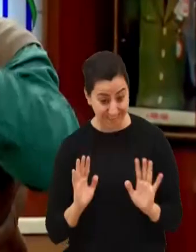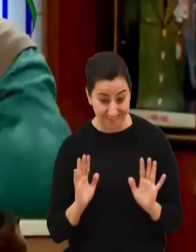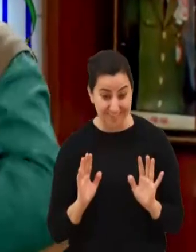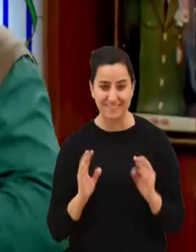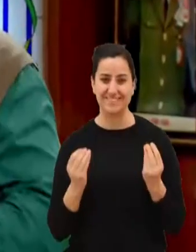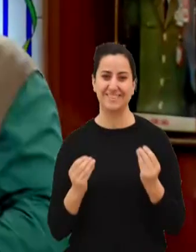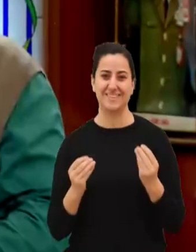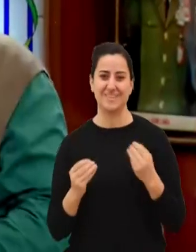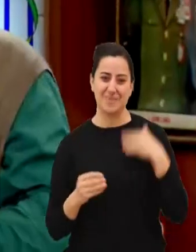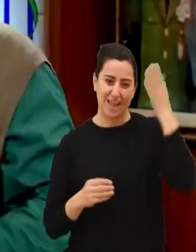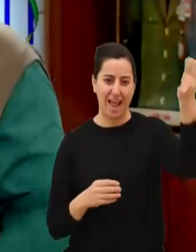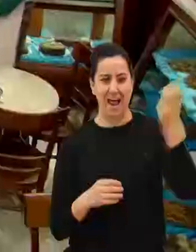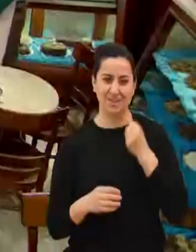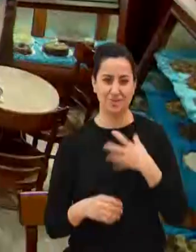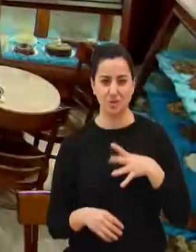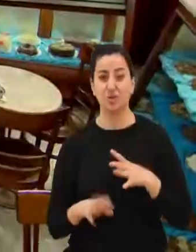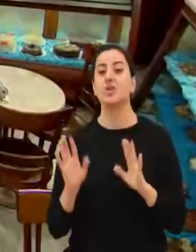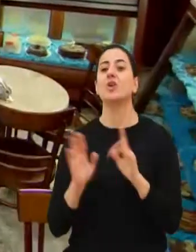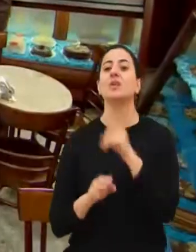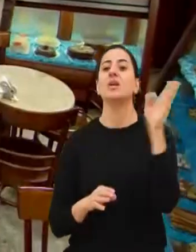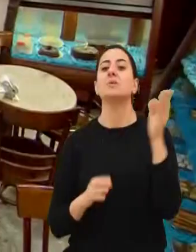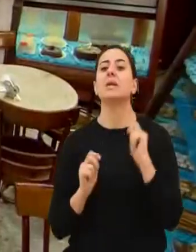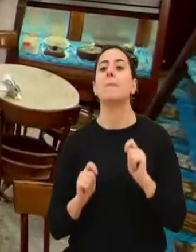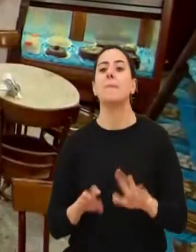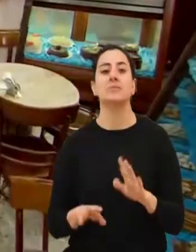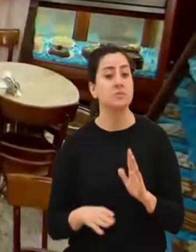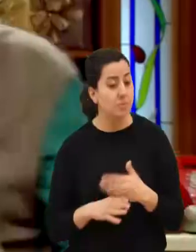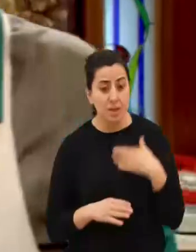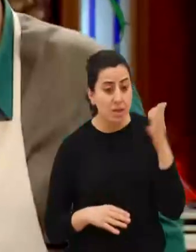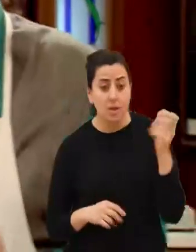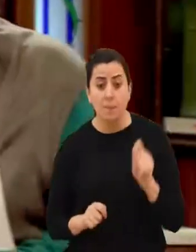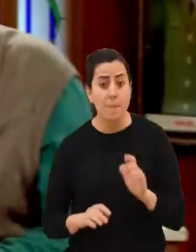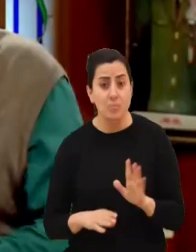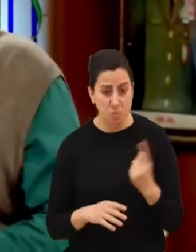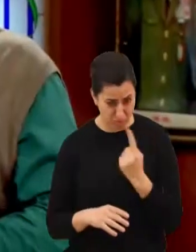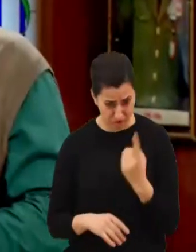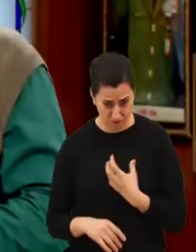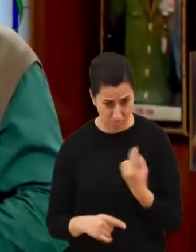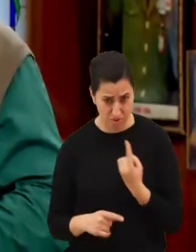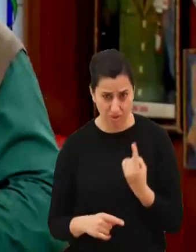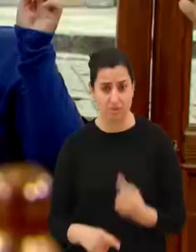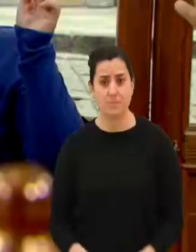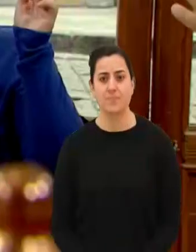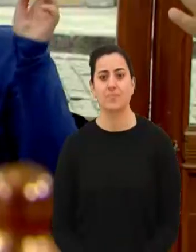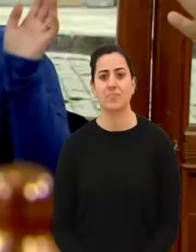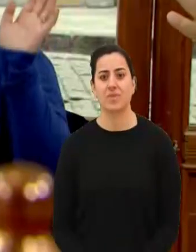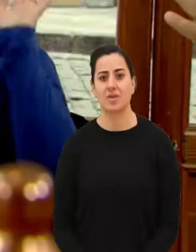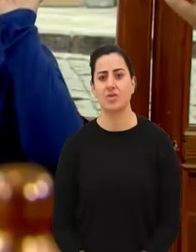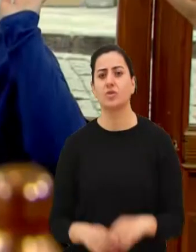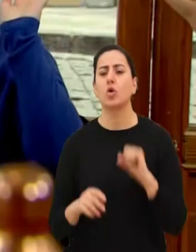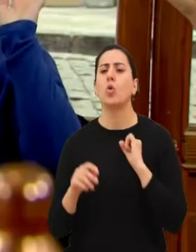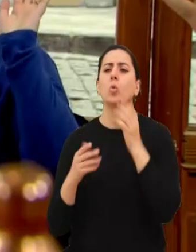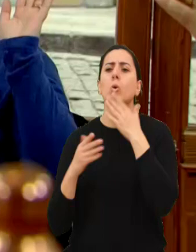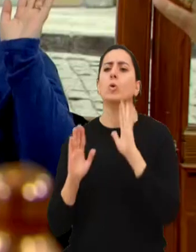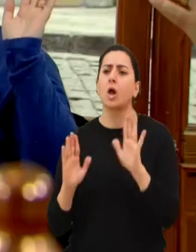Oo, zaman güzel. Benim hemen gideyim, anamı alayım geleyim hadi. Yok alamazsınız ama. Alamamı neden alamam? Doğruyu söyleyeyim. Vallahi bir şey var, onu barışı yapıyorsunuz. Yok,